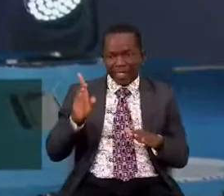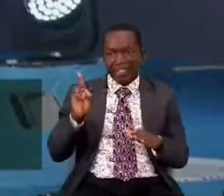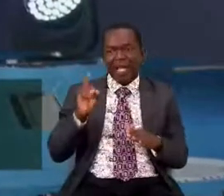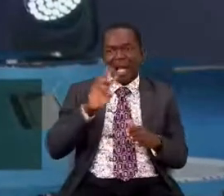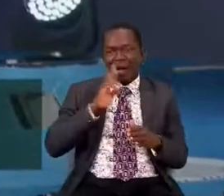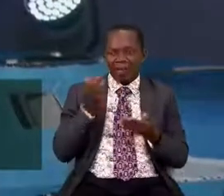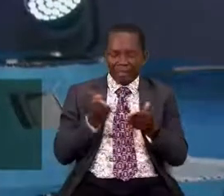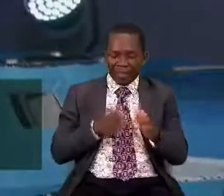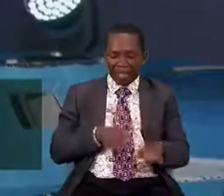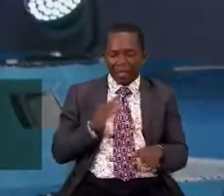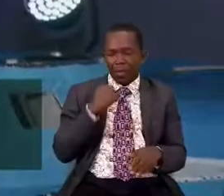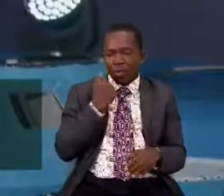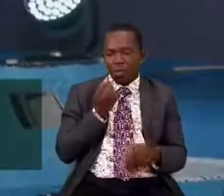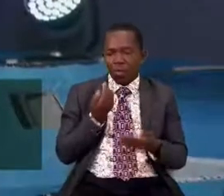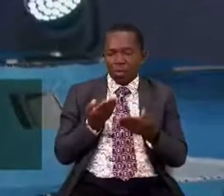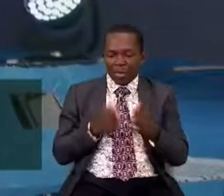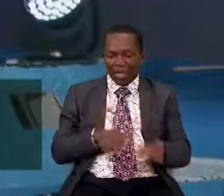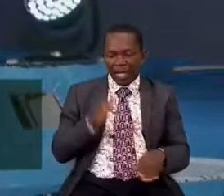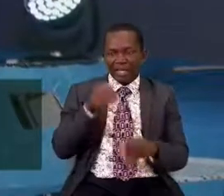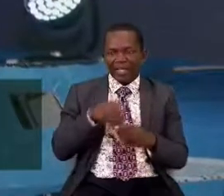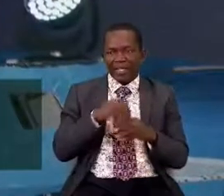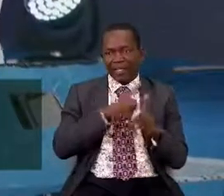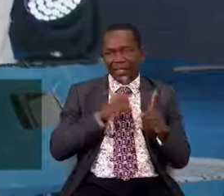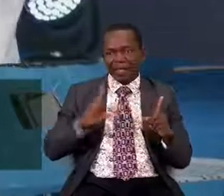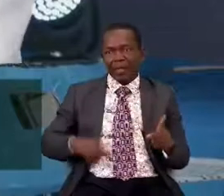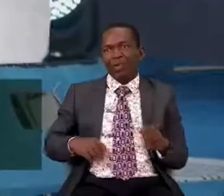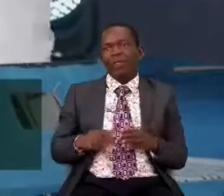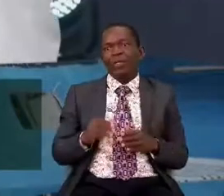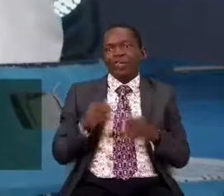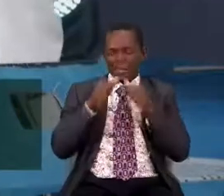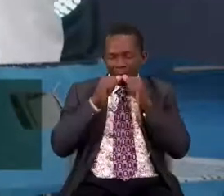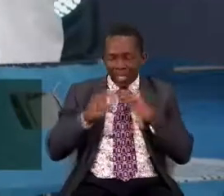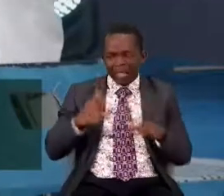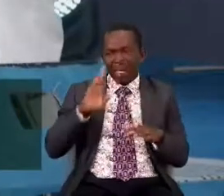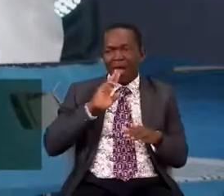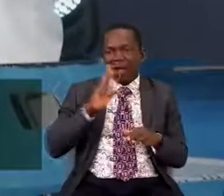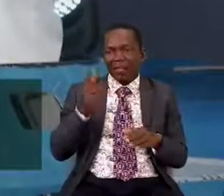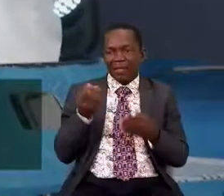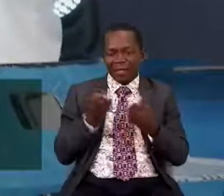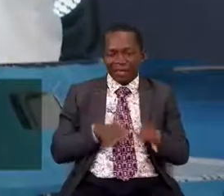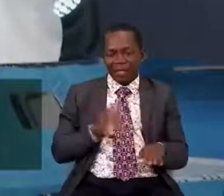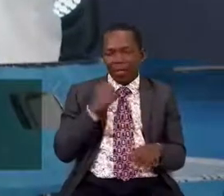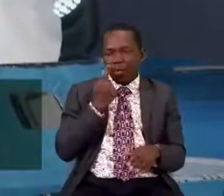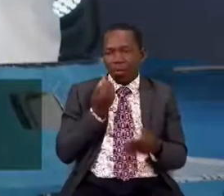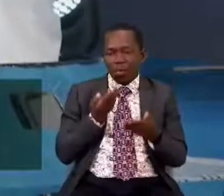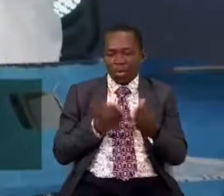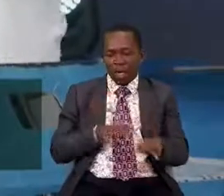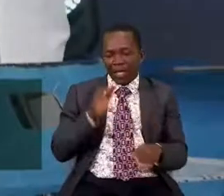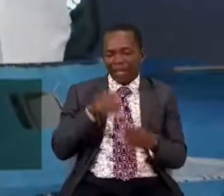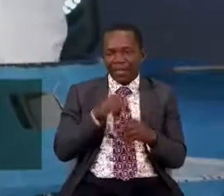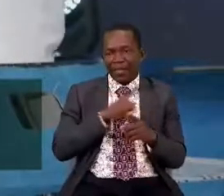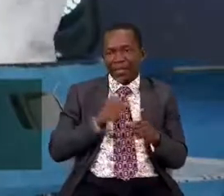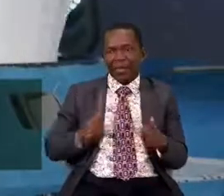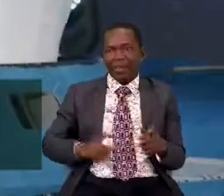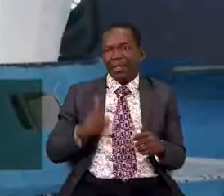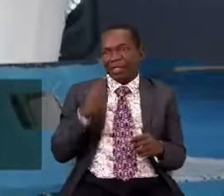Heureux, dès à présent les morts qui meurent dans le Seigneur. Oui, dit l'Esprit, afin qu'ils se reposent de leurs